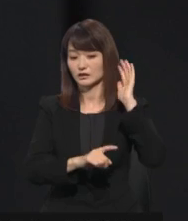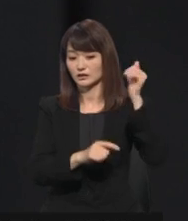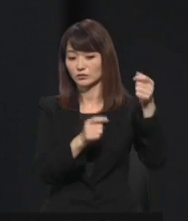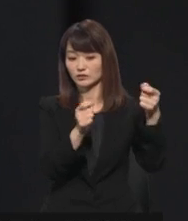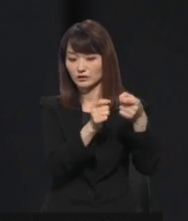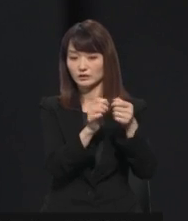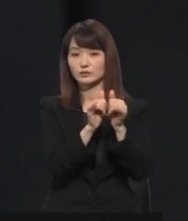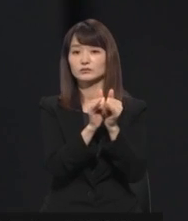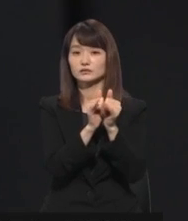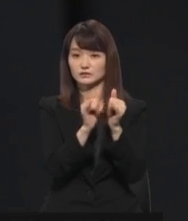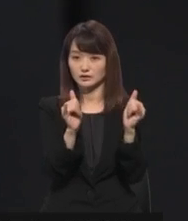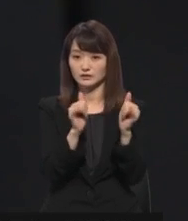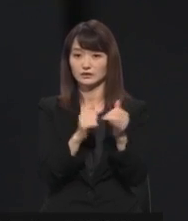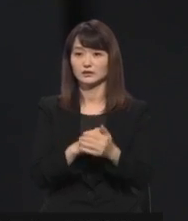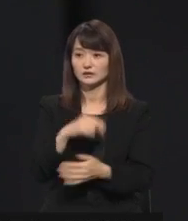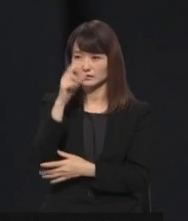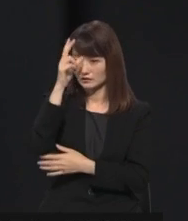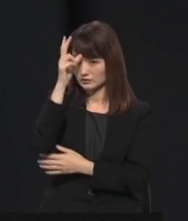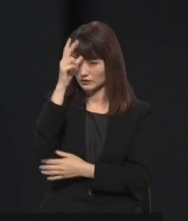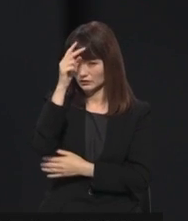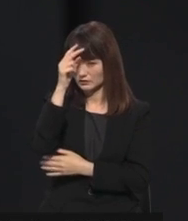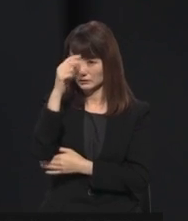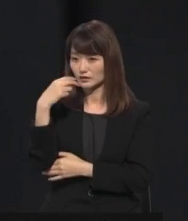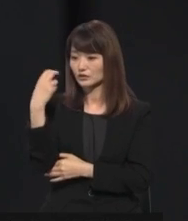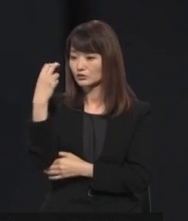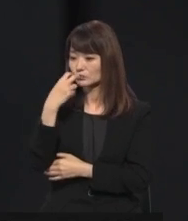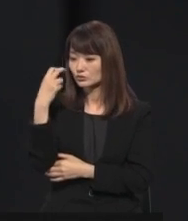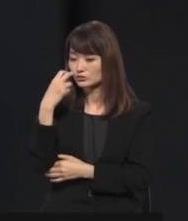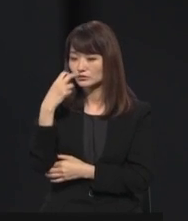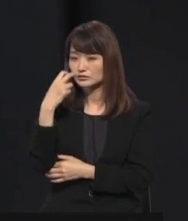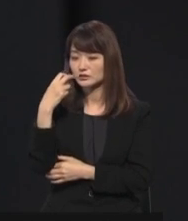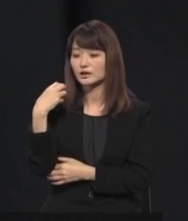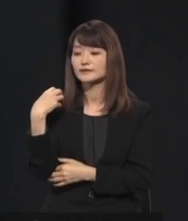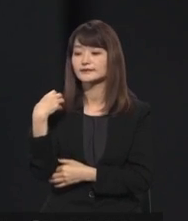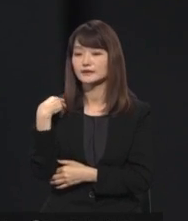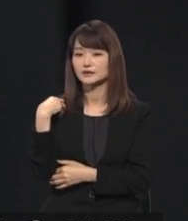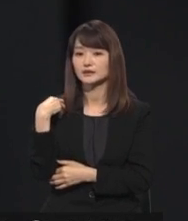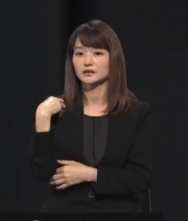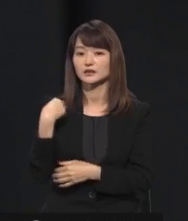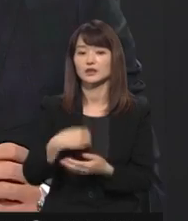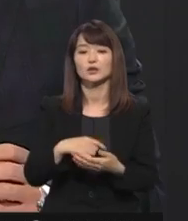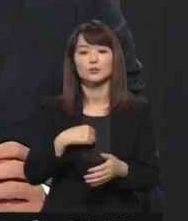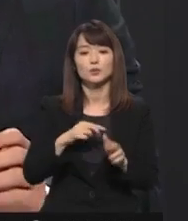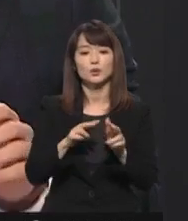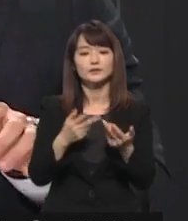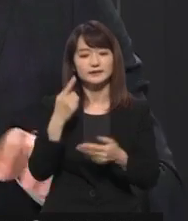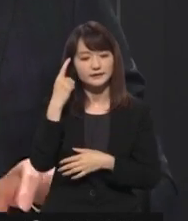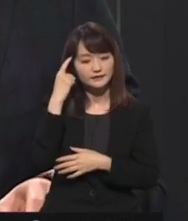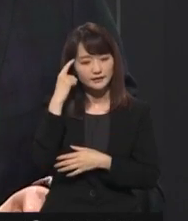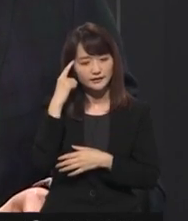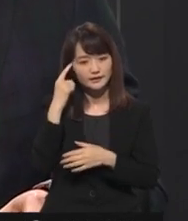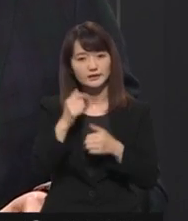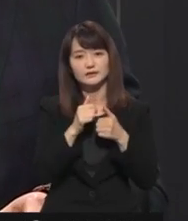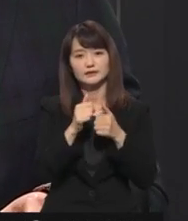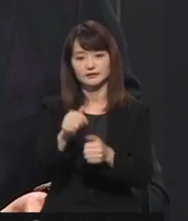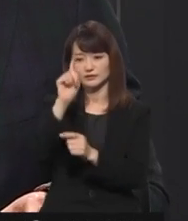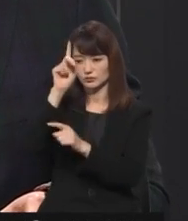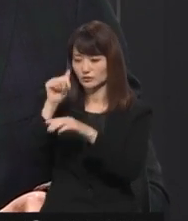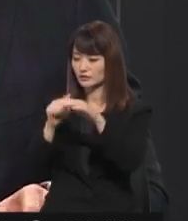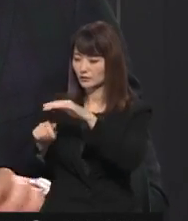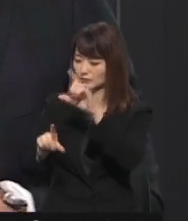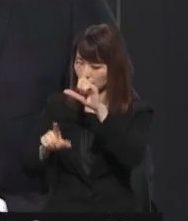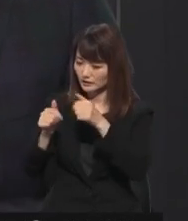사람들이 경찰이 진행하고 있는 수사 마저 본인들의 의중에 따라서 또 이준석 대표의 태도에 따라서